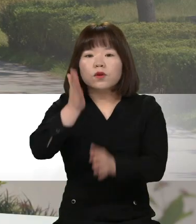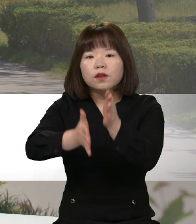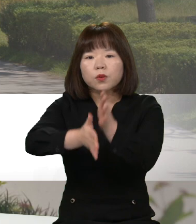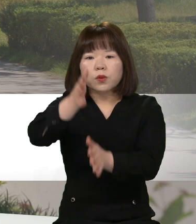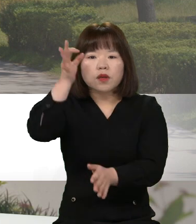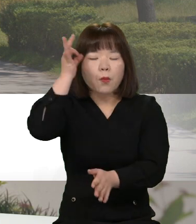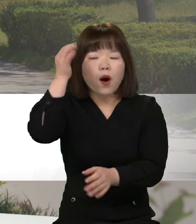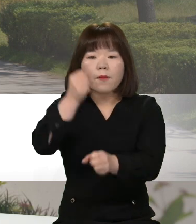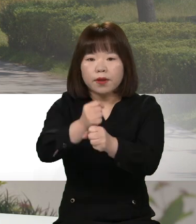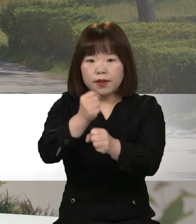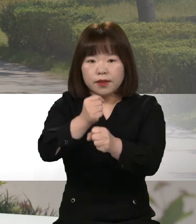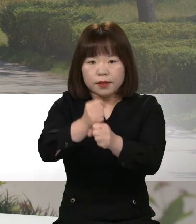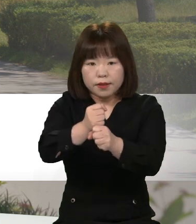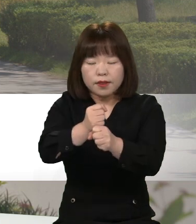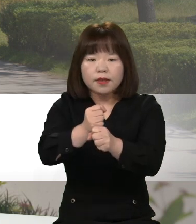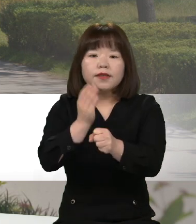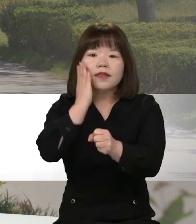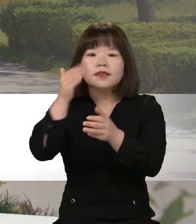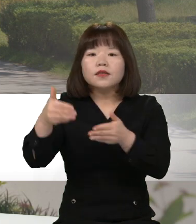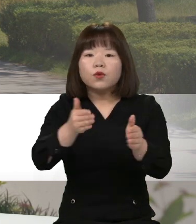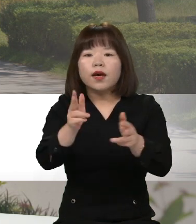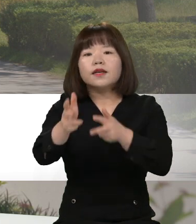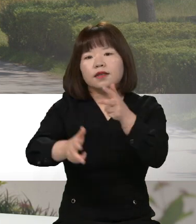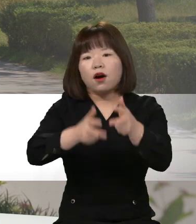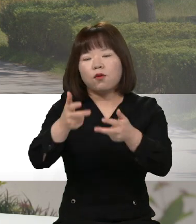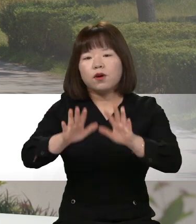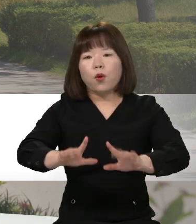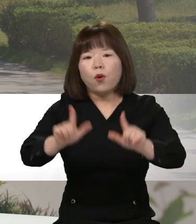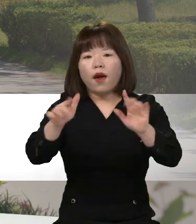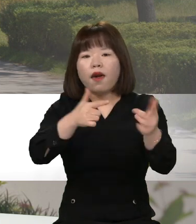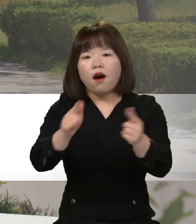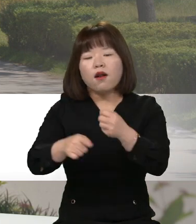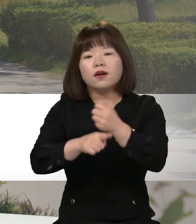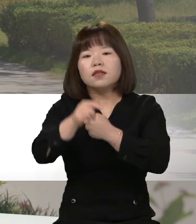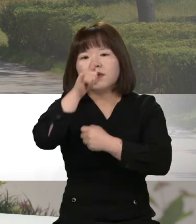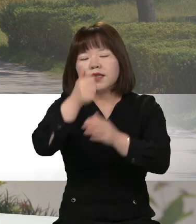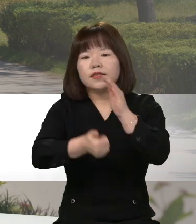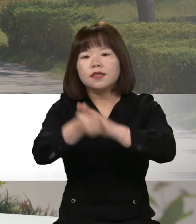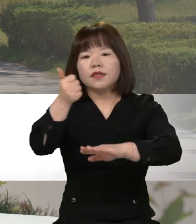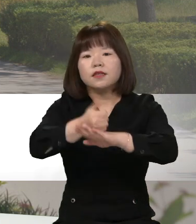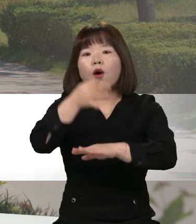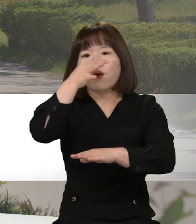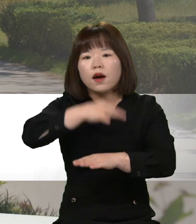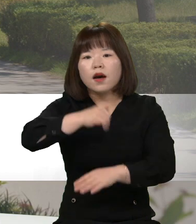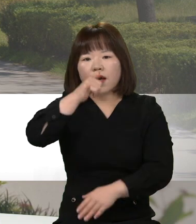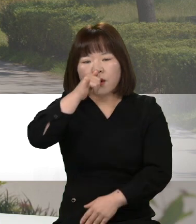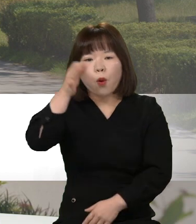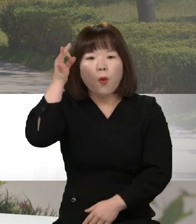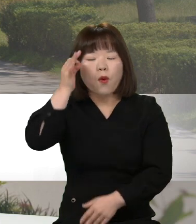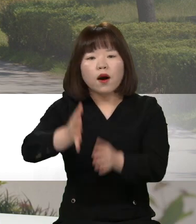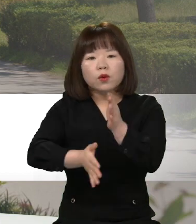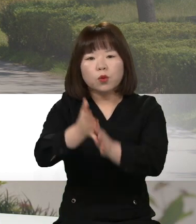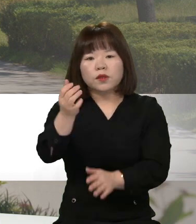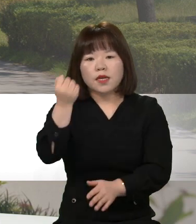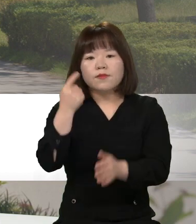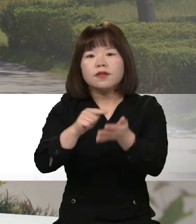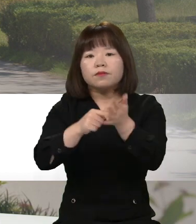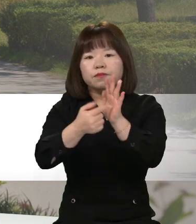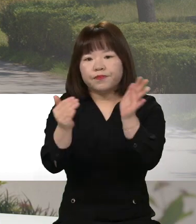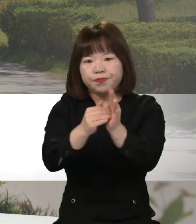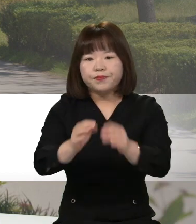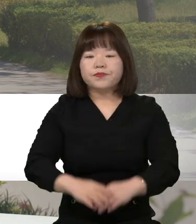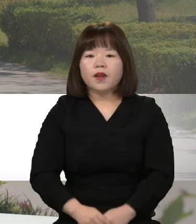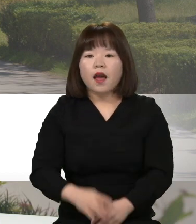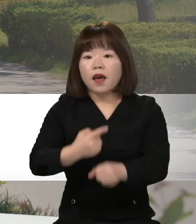녹색도시에 포항을 만든 주역이죠 그린웨이 프로젝트가 올 한 해도 여러 의미 있는 성과를 남기며 우리 도시의 생명력을